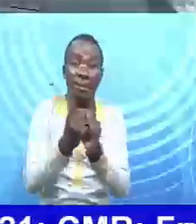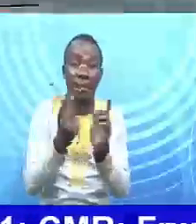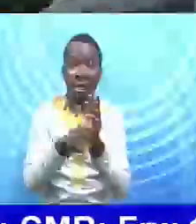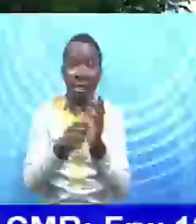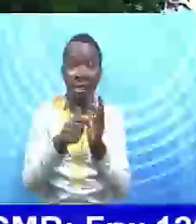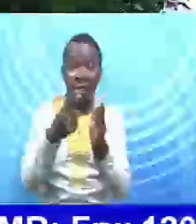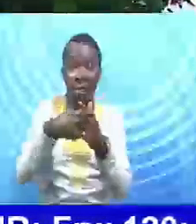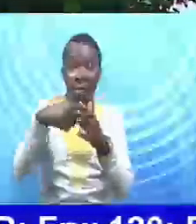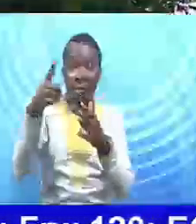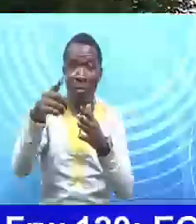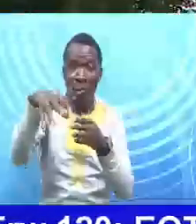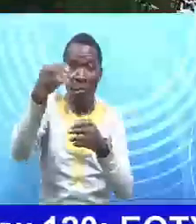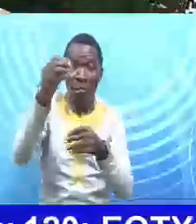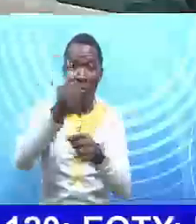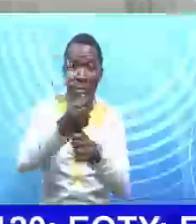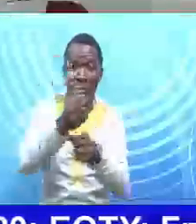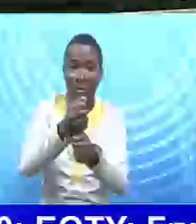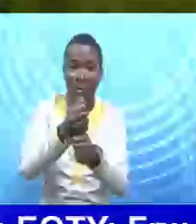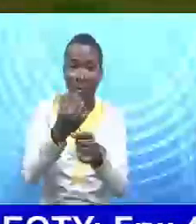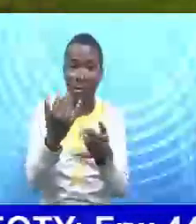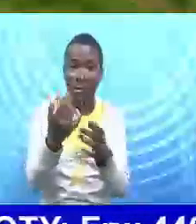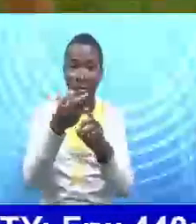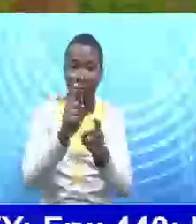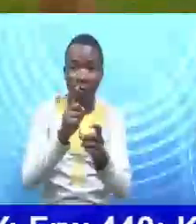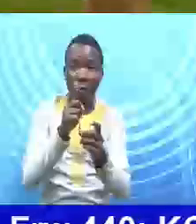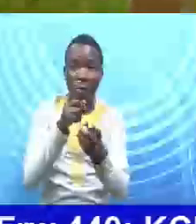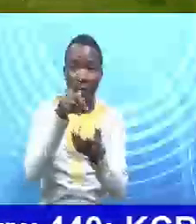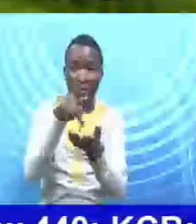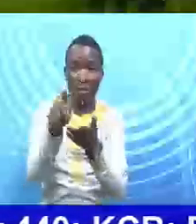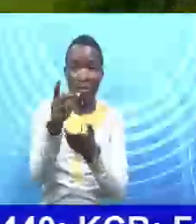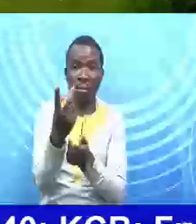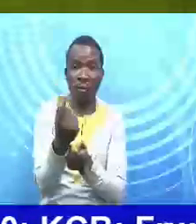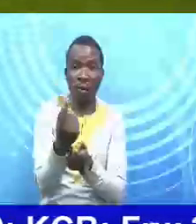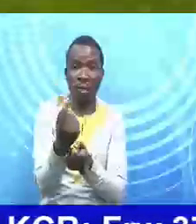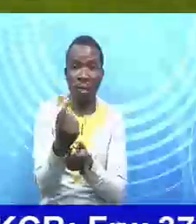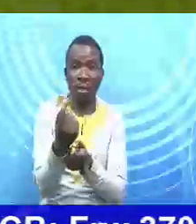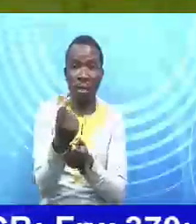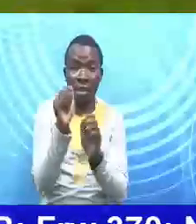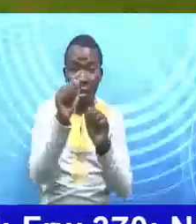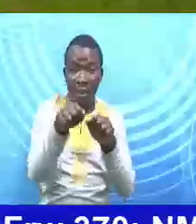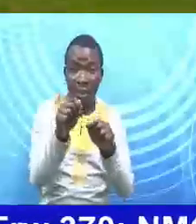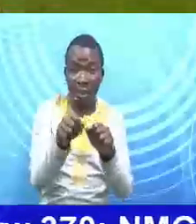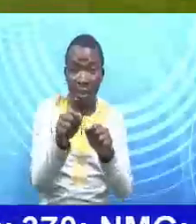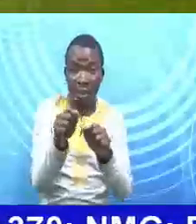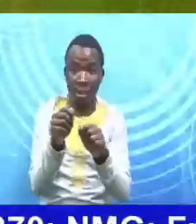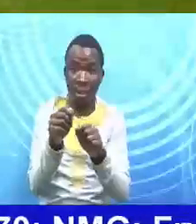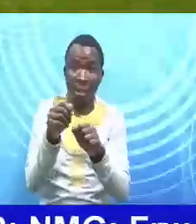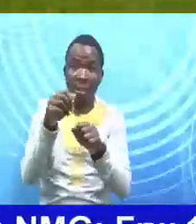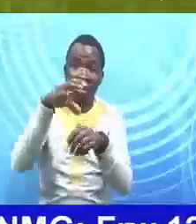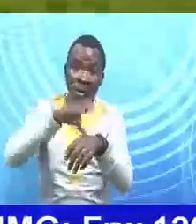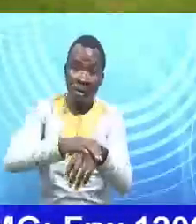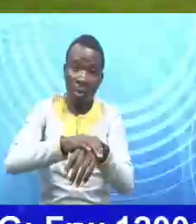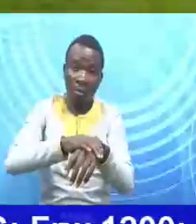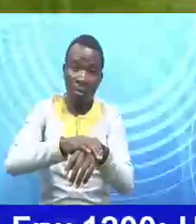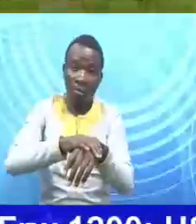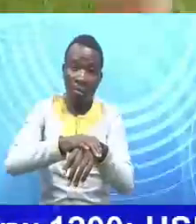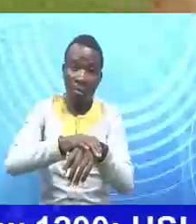mu kazi, nk'ubu ngubu mvuye kwishyura amafaranga, si byo? Kandi ngo natwaye umugenzi, ubwo se ubwo urumva